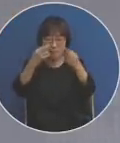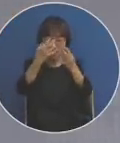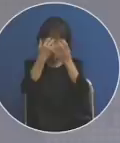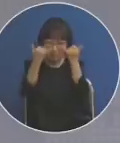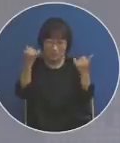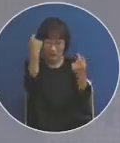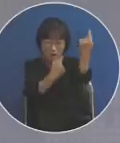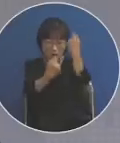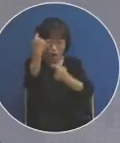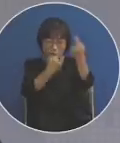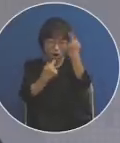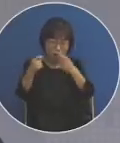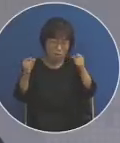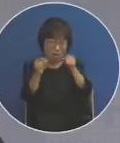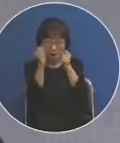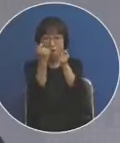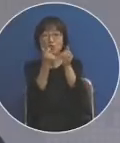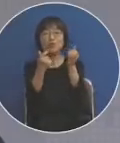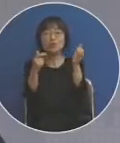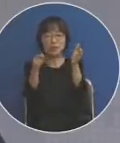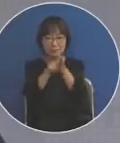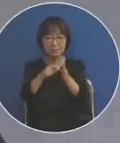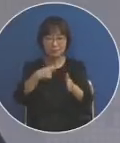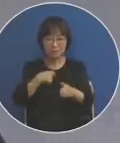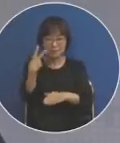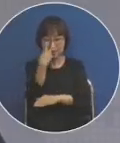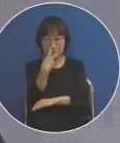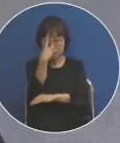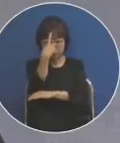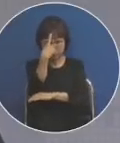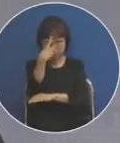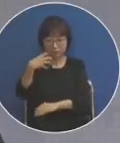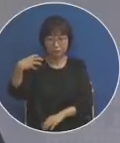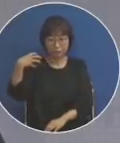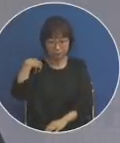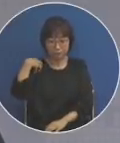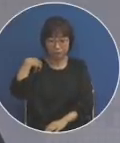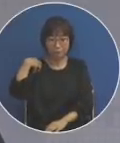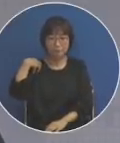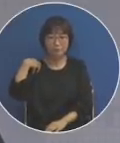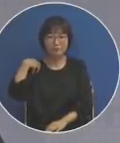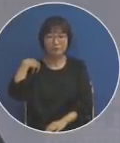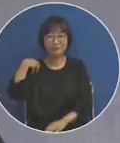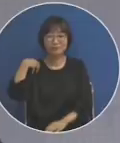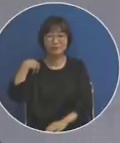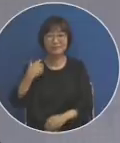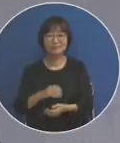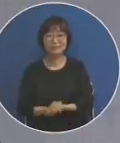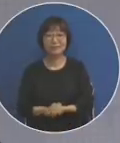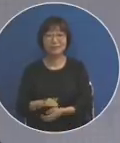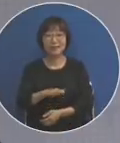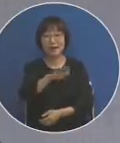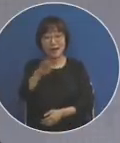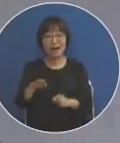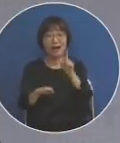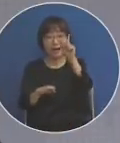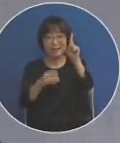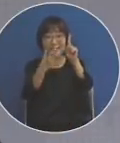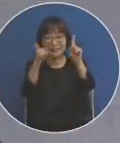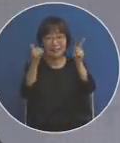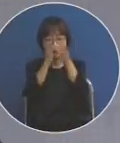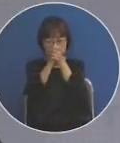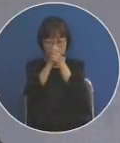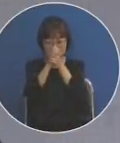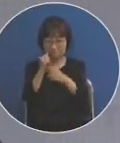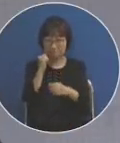people are in darkness, I'll build up the highway and be like the watchman so that many people can come. 여러분의 한 명의 기도면 됩니다. All we need is just one of